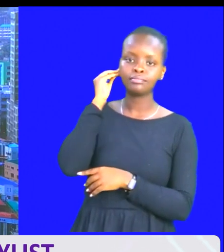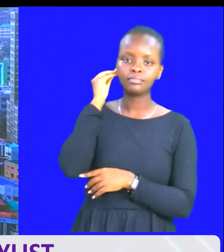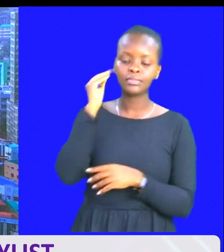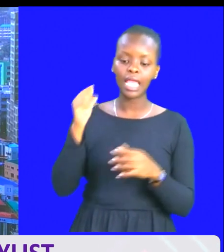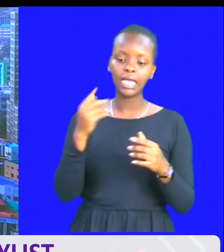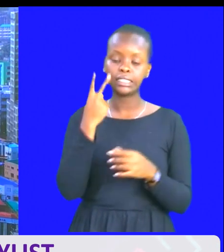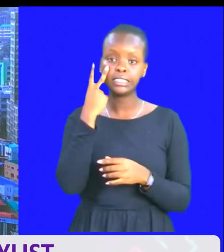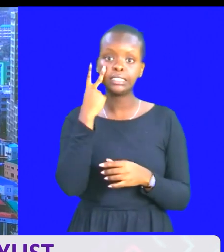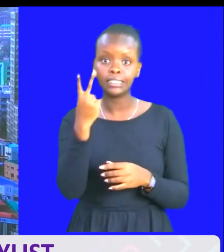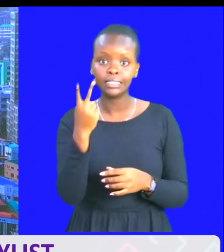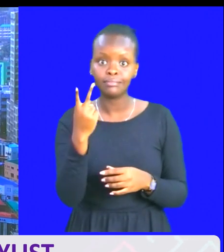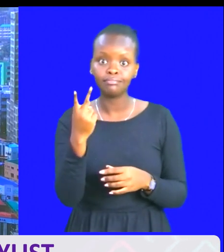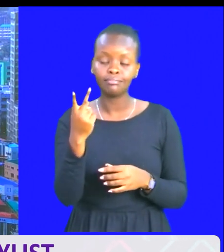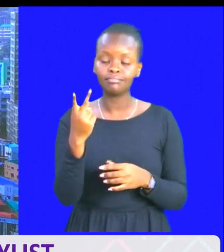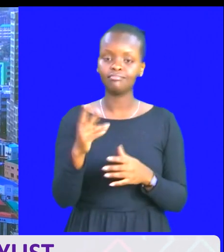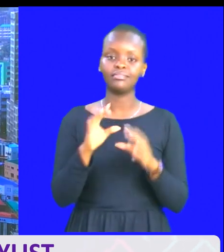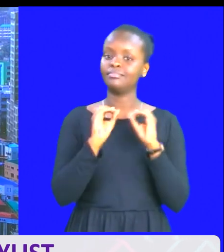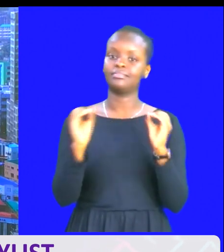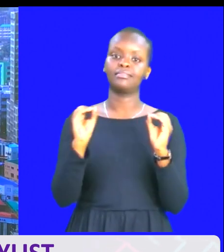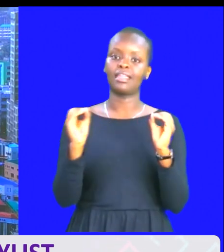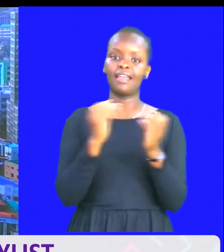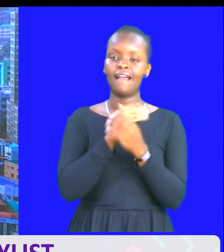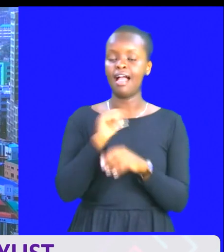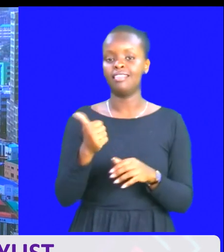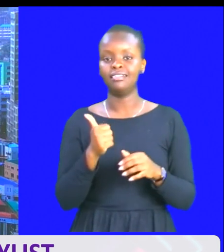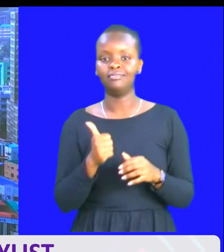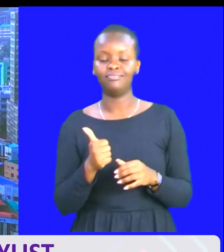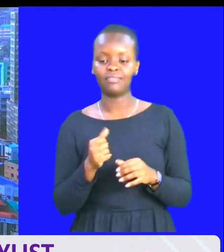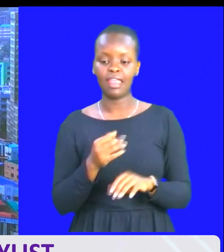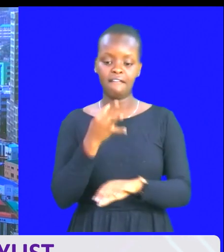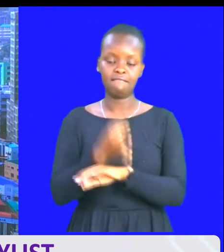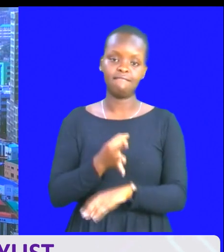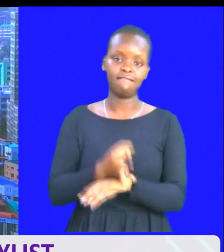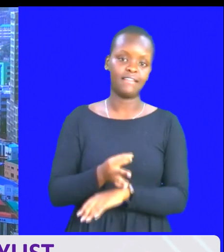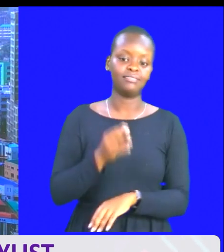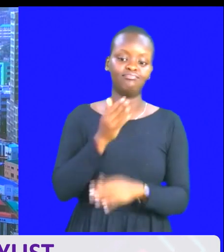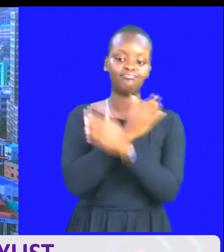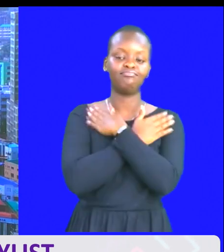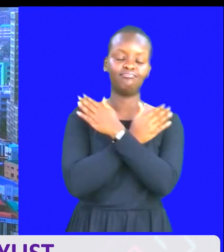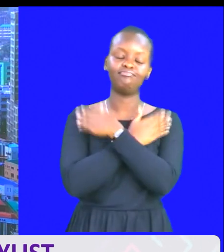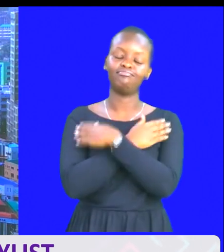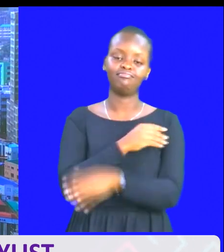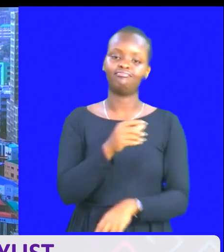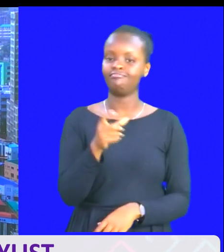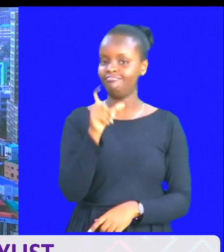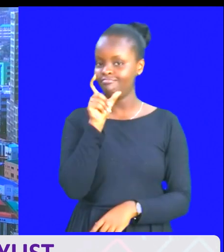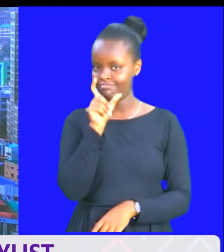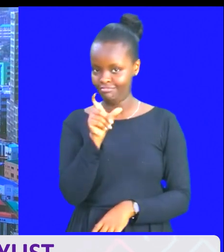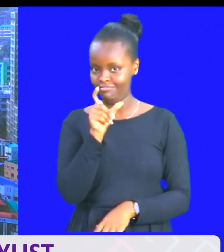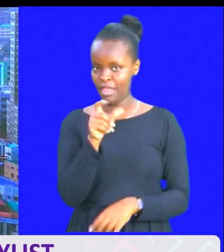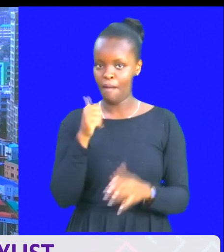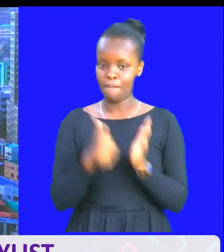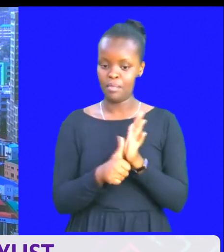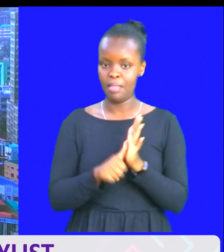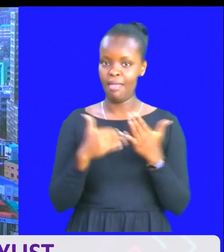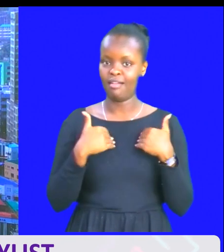you. Yeah. Hapo na batu na kumulika fake friends tonight, ya? Yes. Hapo na batu na kumulika, because ukuna potential flani, but they're not